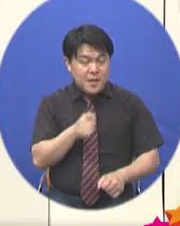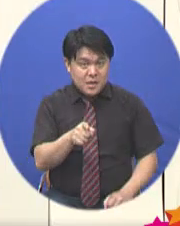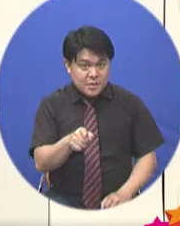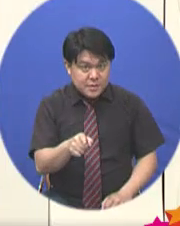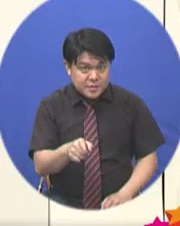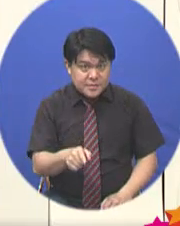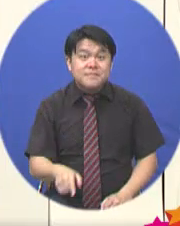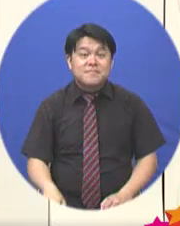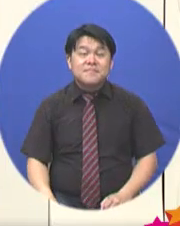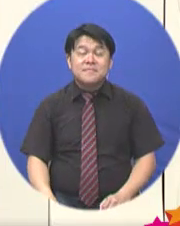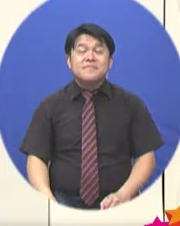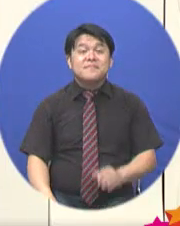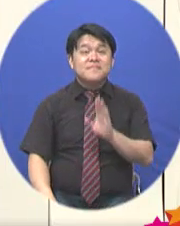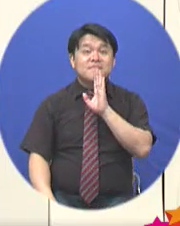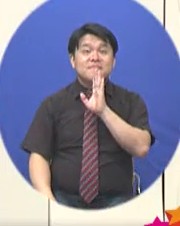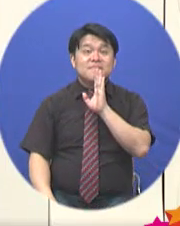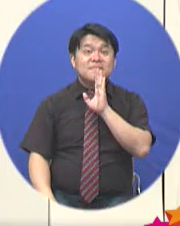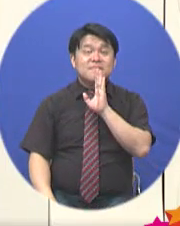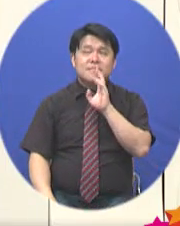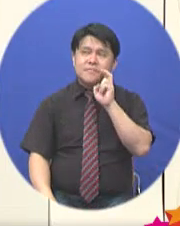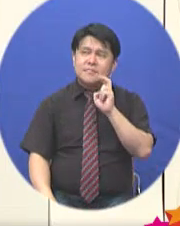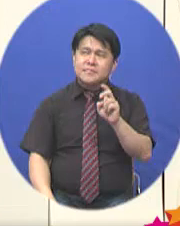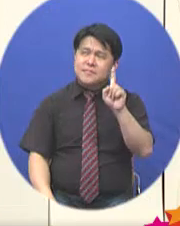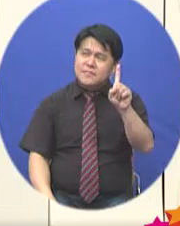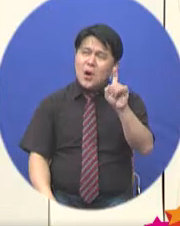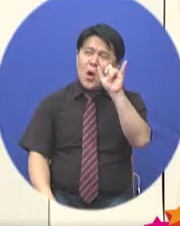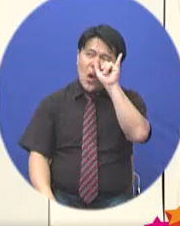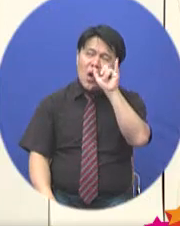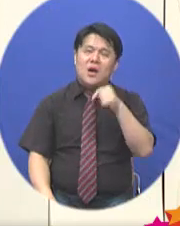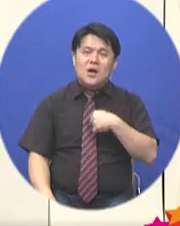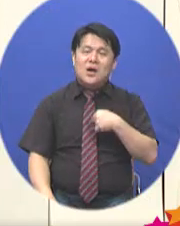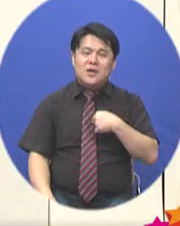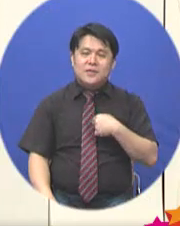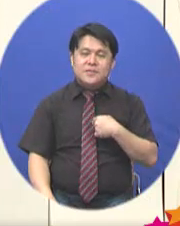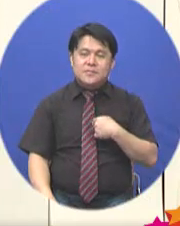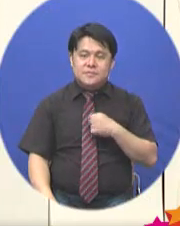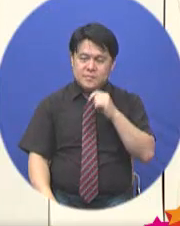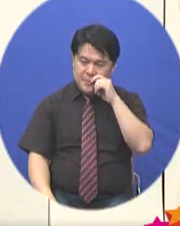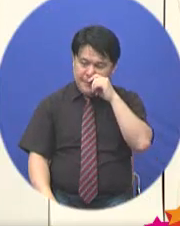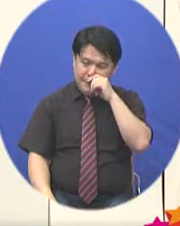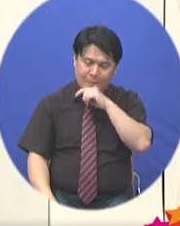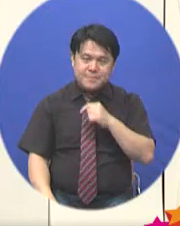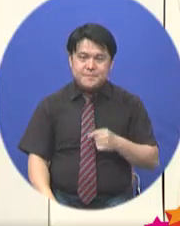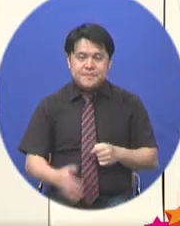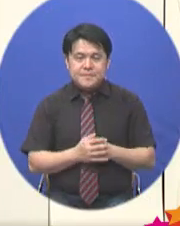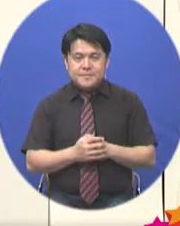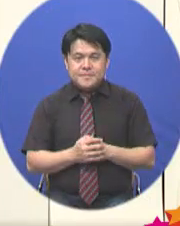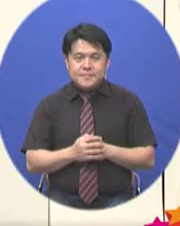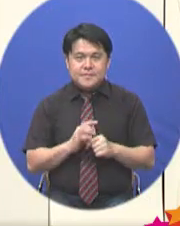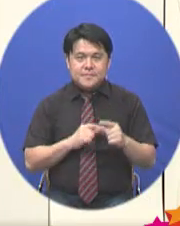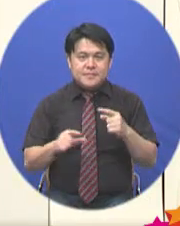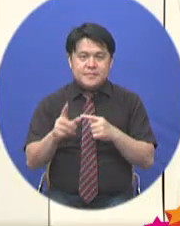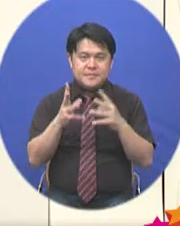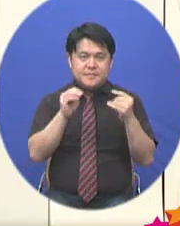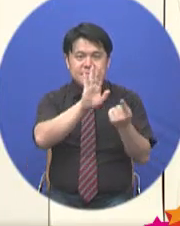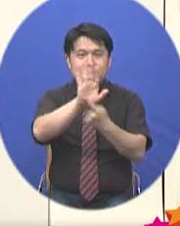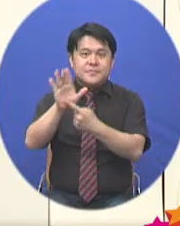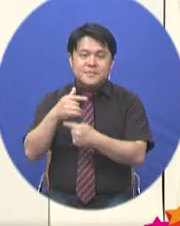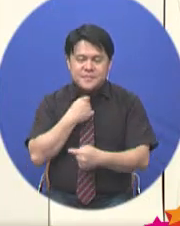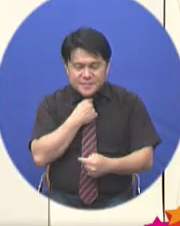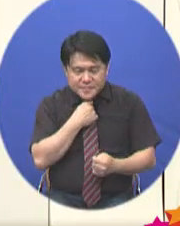않으셨나? 맞아요. 불렀었던 것 같아요. 네. 불렀었죠. 더 많이 좀 알려줬으면 해서.